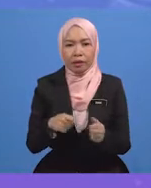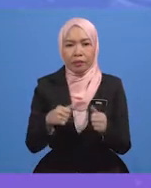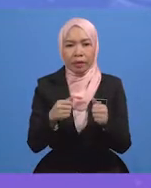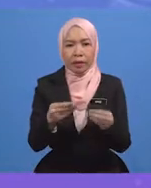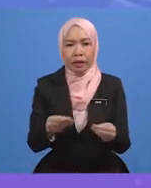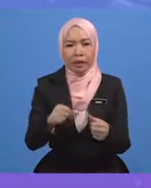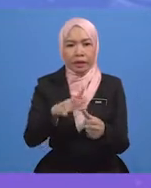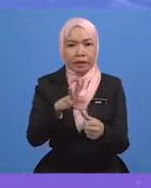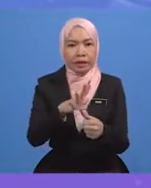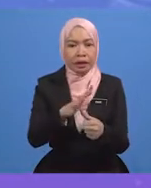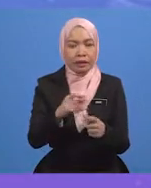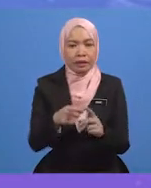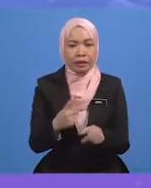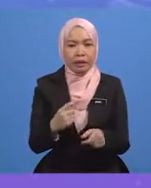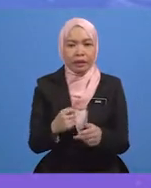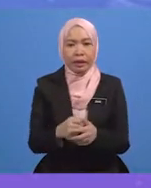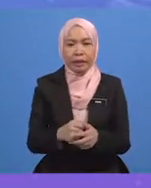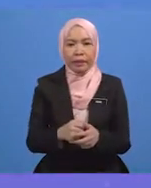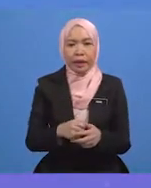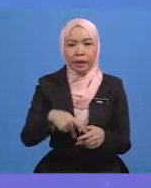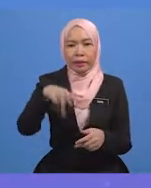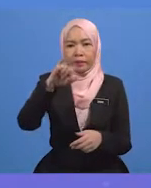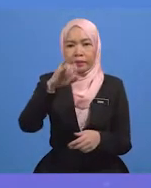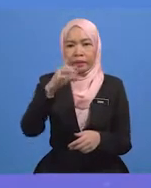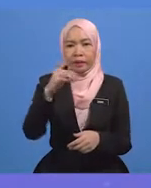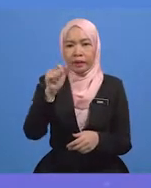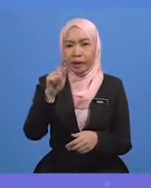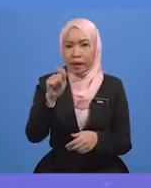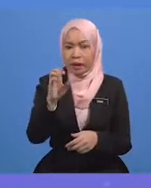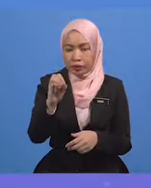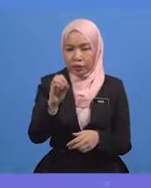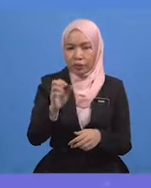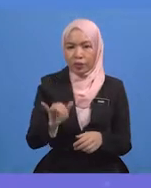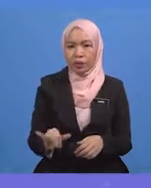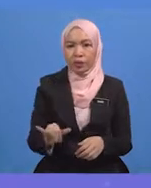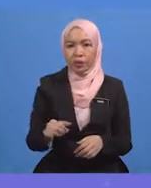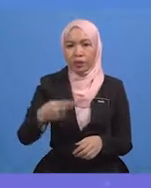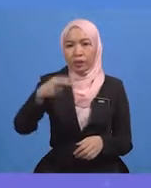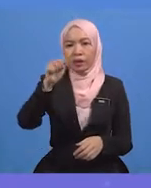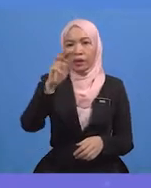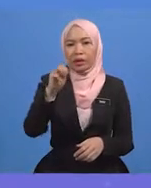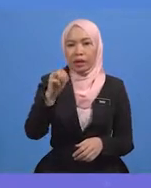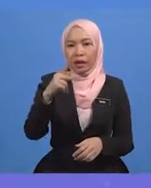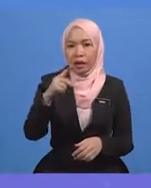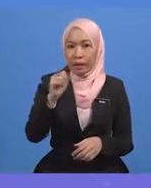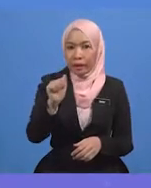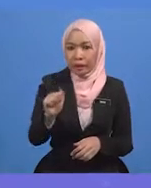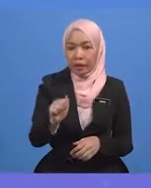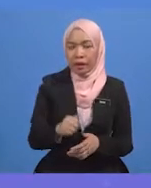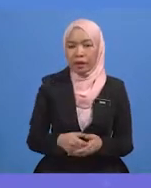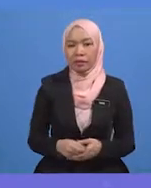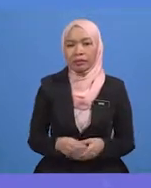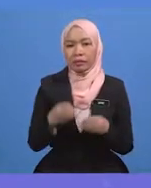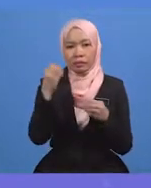membangkitkan kegerunan pada pihak penjajah. Baiklah murid-murid, melalui sifat peribadi yang